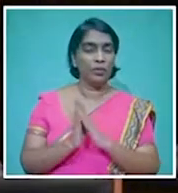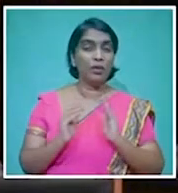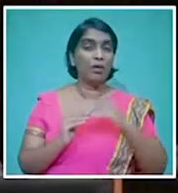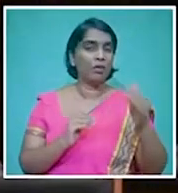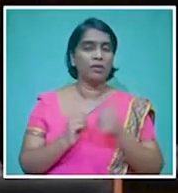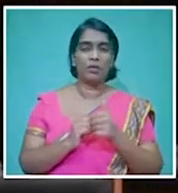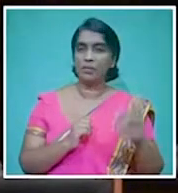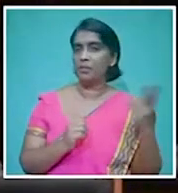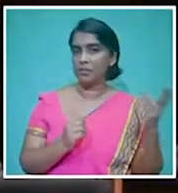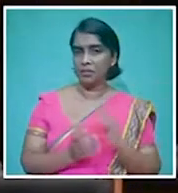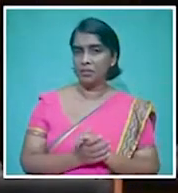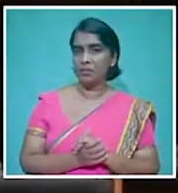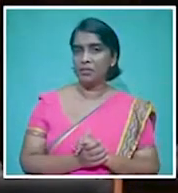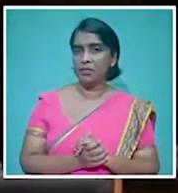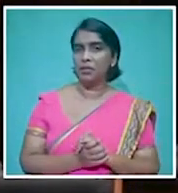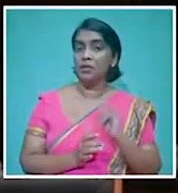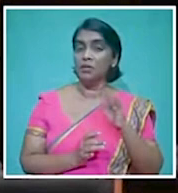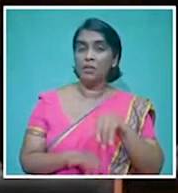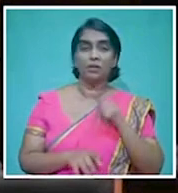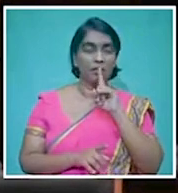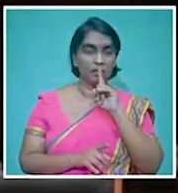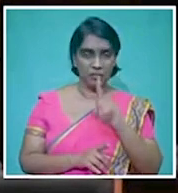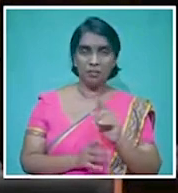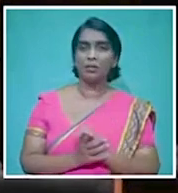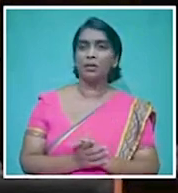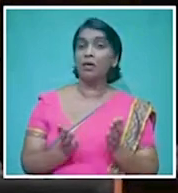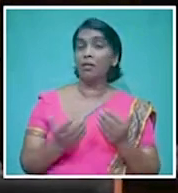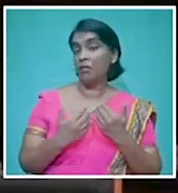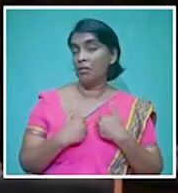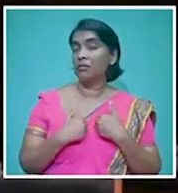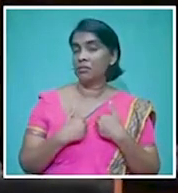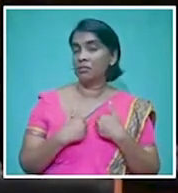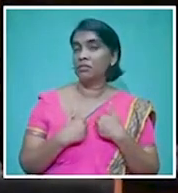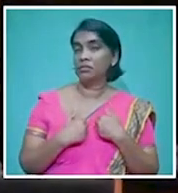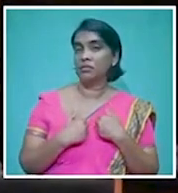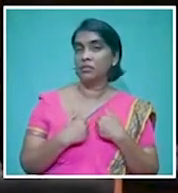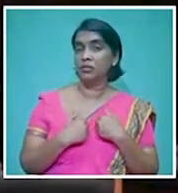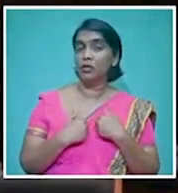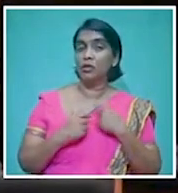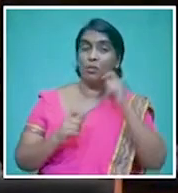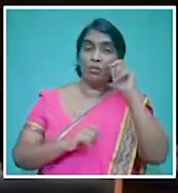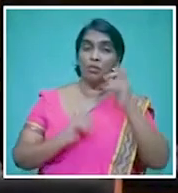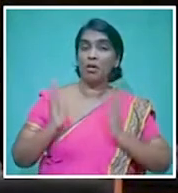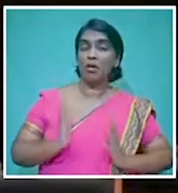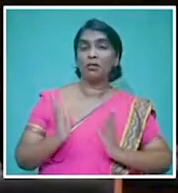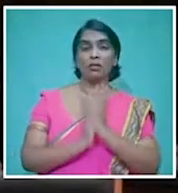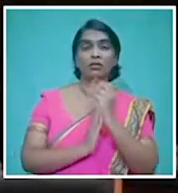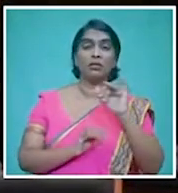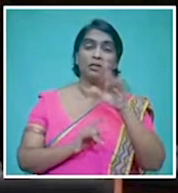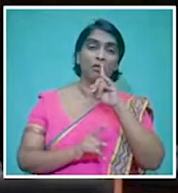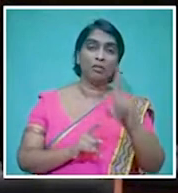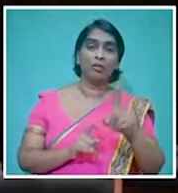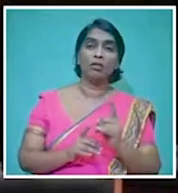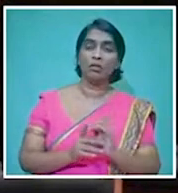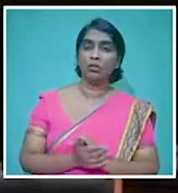යන්න බෑ සමහරු අද කියනවා අපි තමයි මිනිස්සු අයිතිවාසිකම් කරන්නේ සමහරු කියනවා I